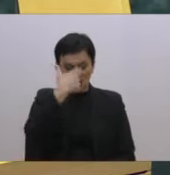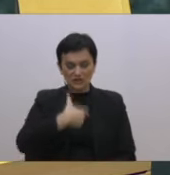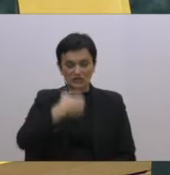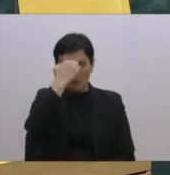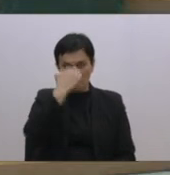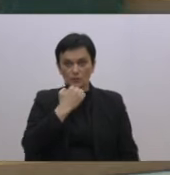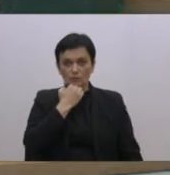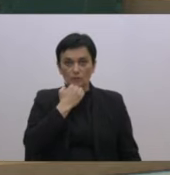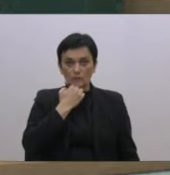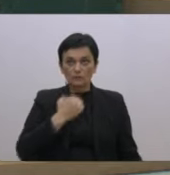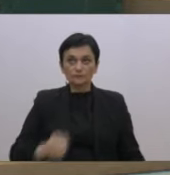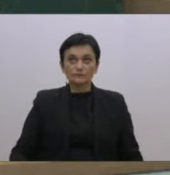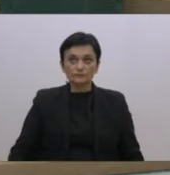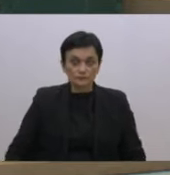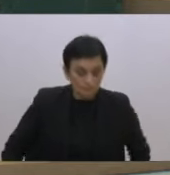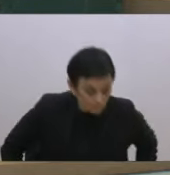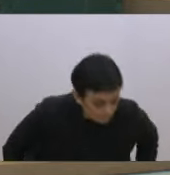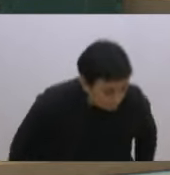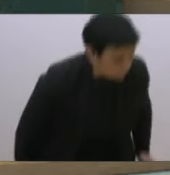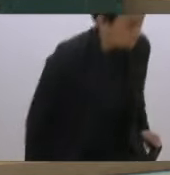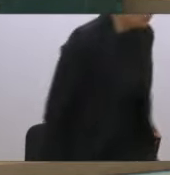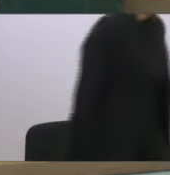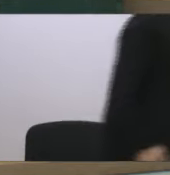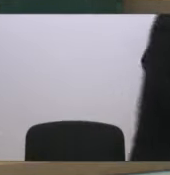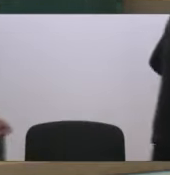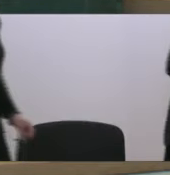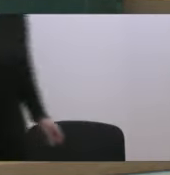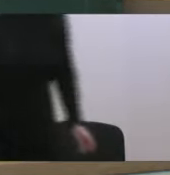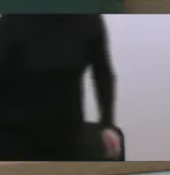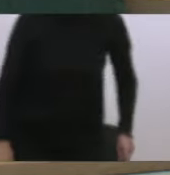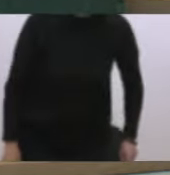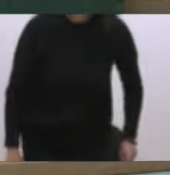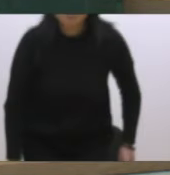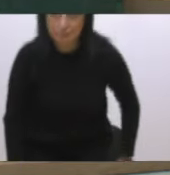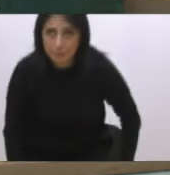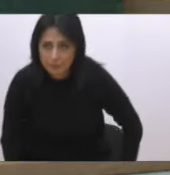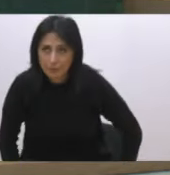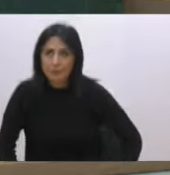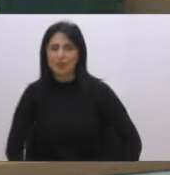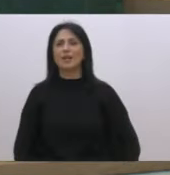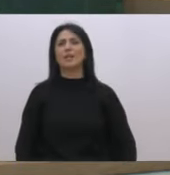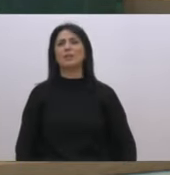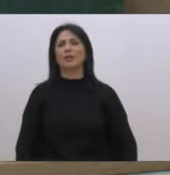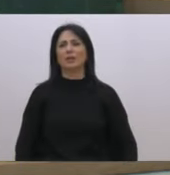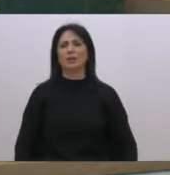მადლობა. ლოთ ვახტანგ მეგრელიშვილი 15 წუთი.